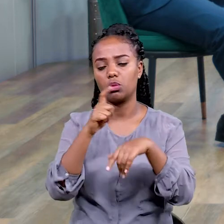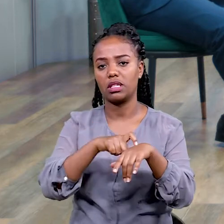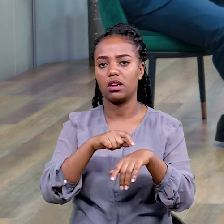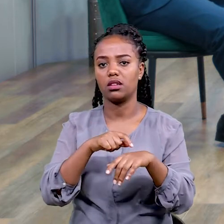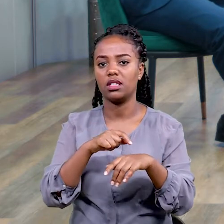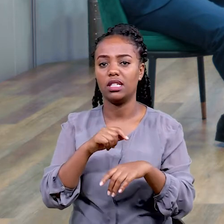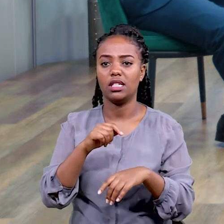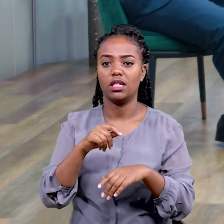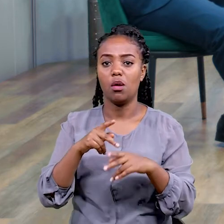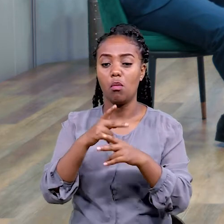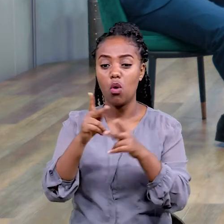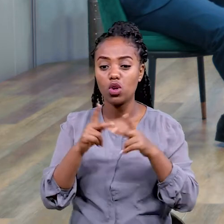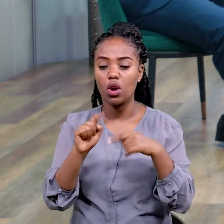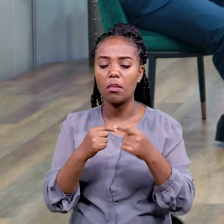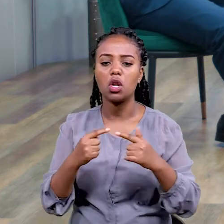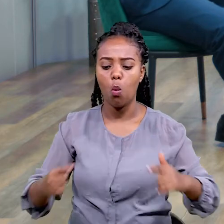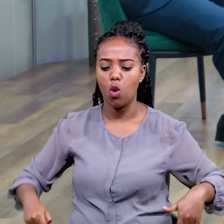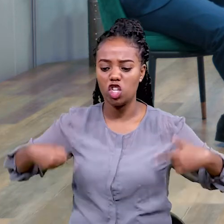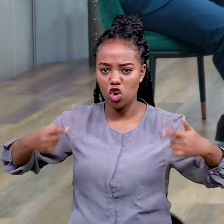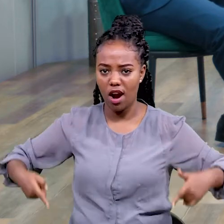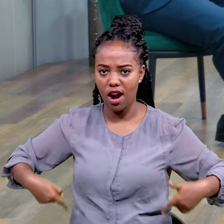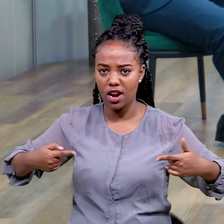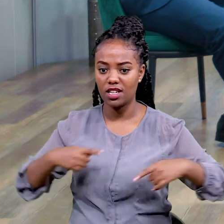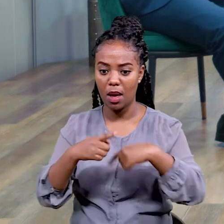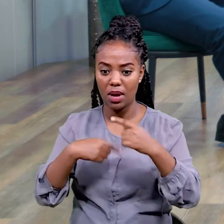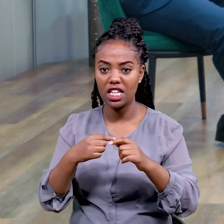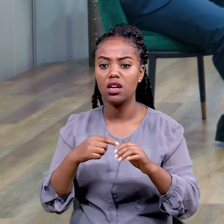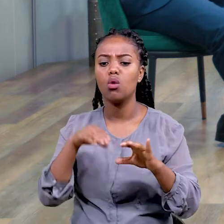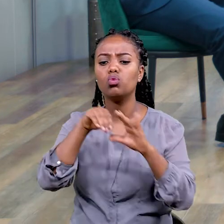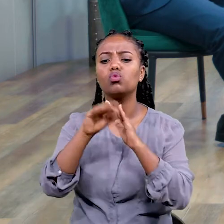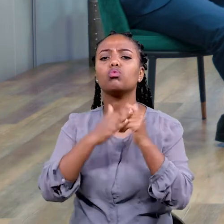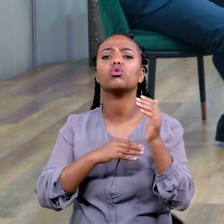ግቢ ከቦታው ለመሄድ በዌልቸር ለመሄድ ግቢ ራሱ አመቺ ነው ወይ?